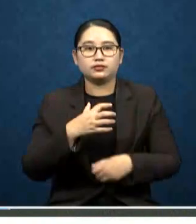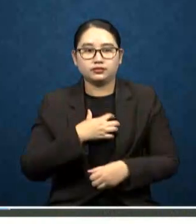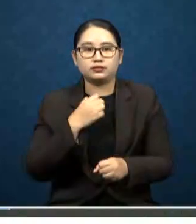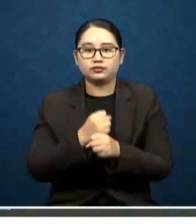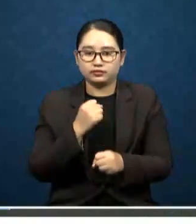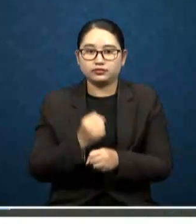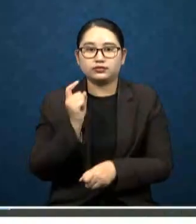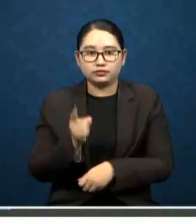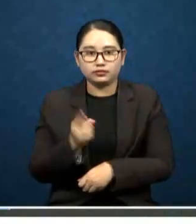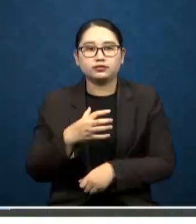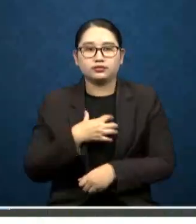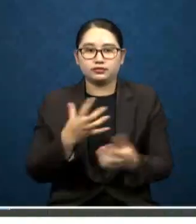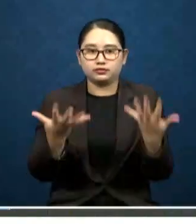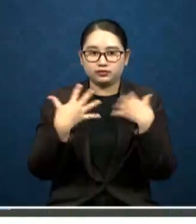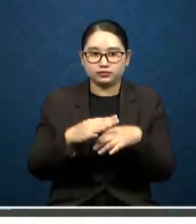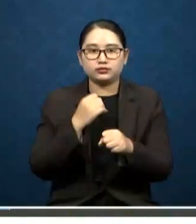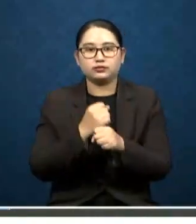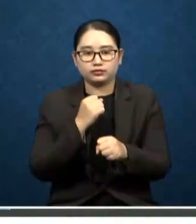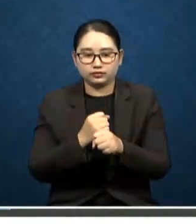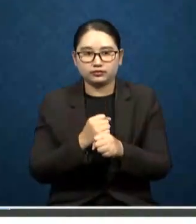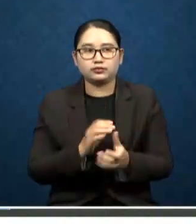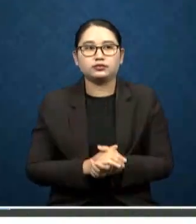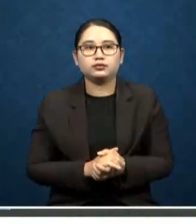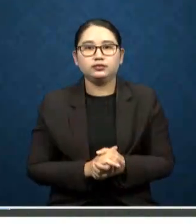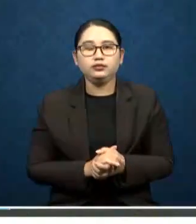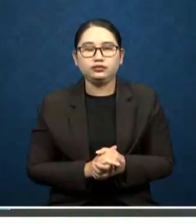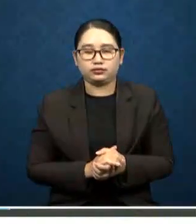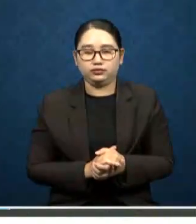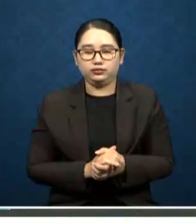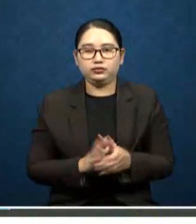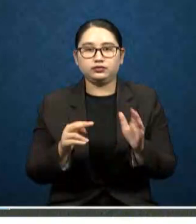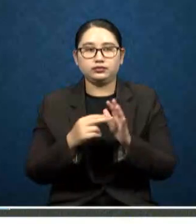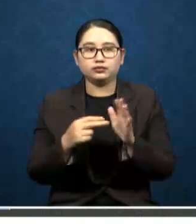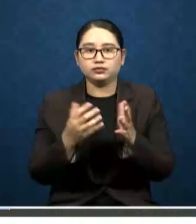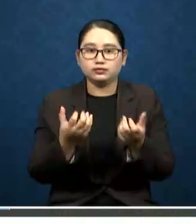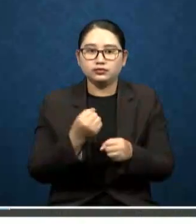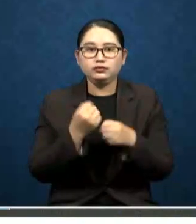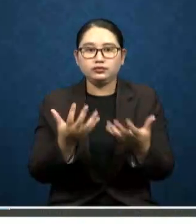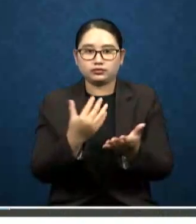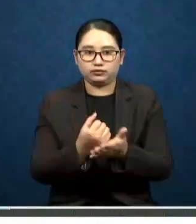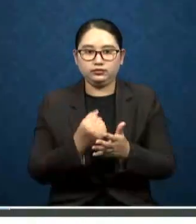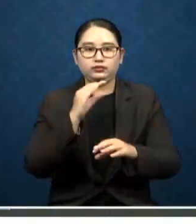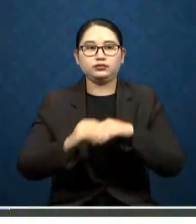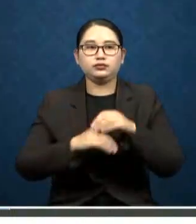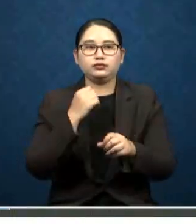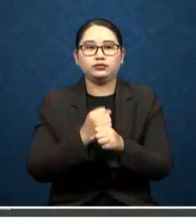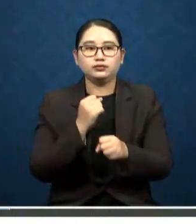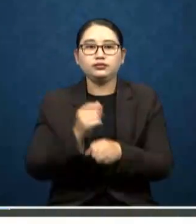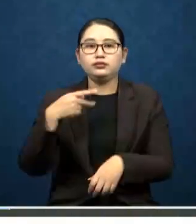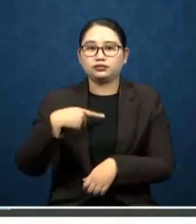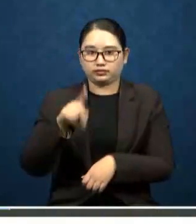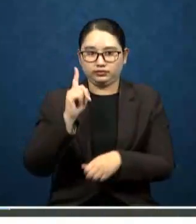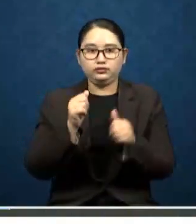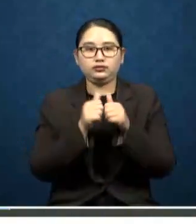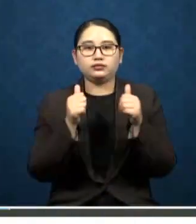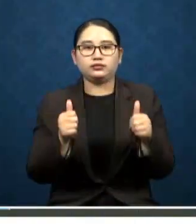เขาเองแล้วมีส่วนร่วมตรงนี้จะช่วยให้การก่อสร้างนั้นเกิดประโยชน์นานับ